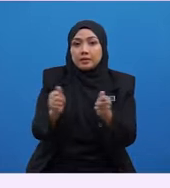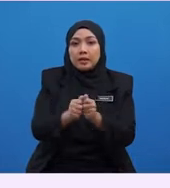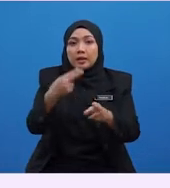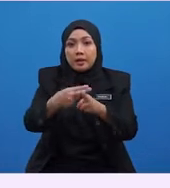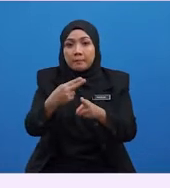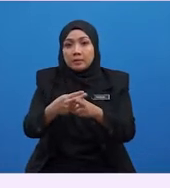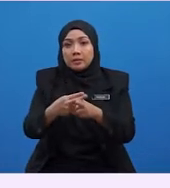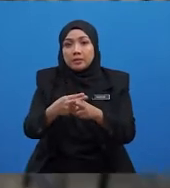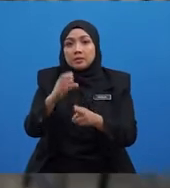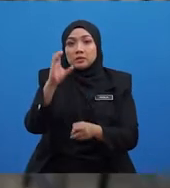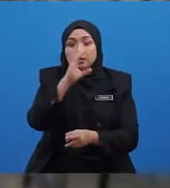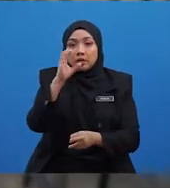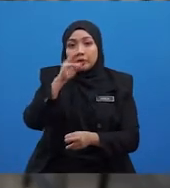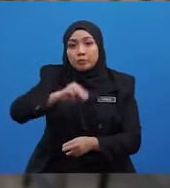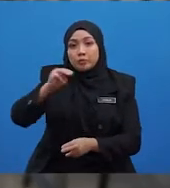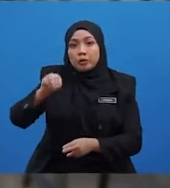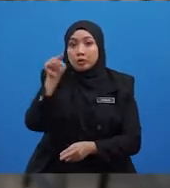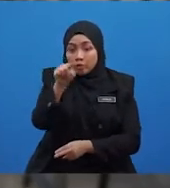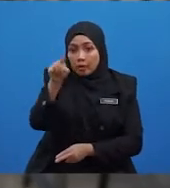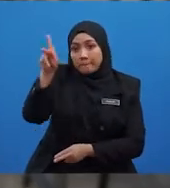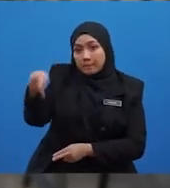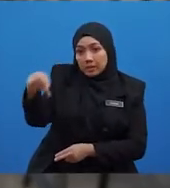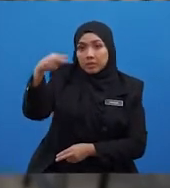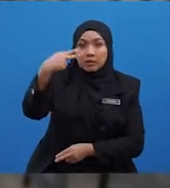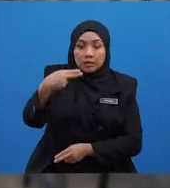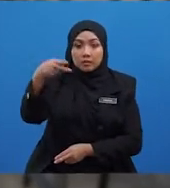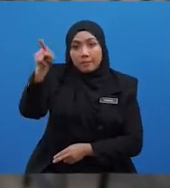carimurid.php. Untuk memaparkan halaman